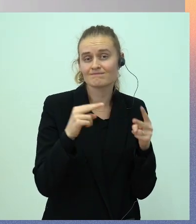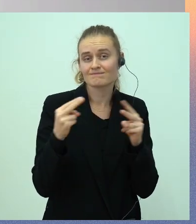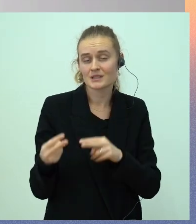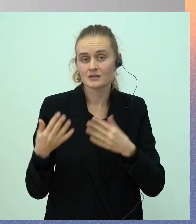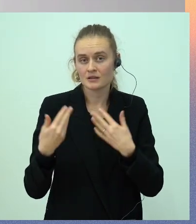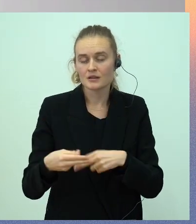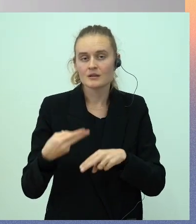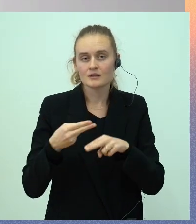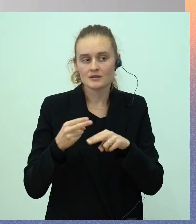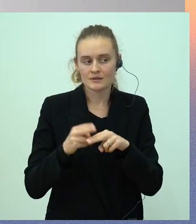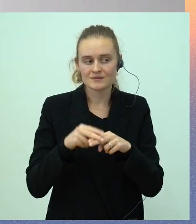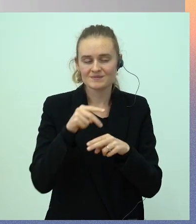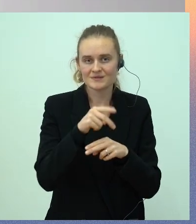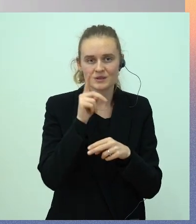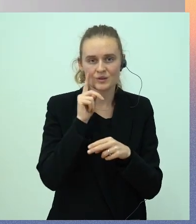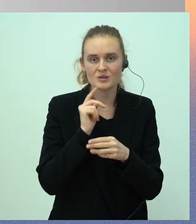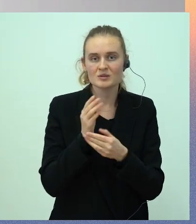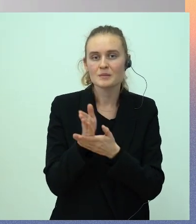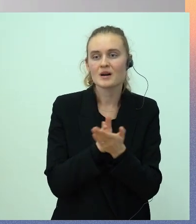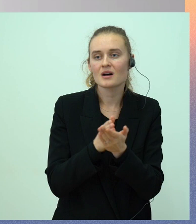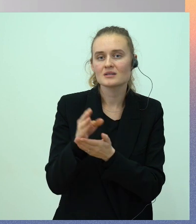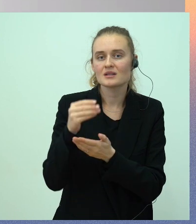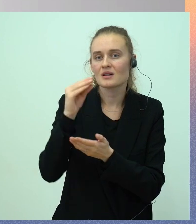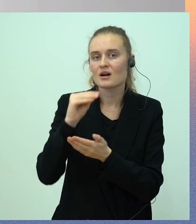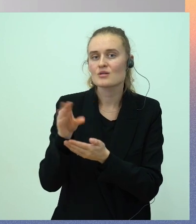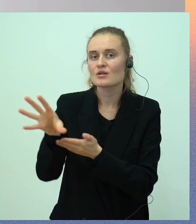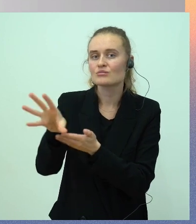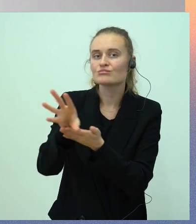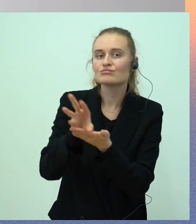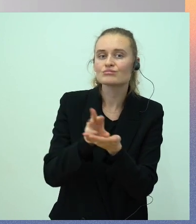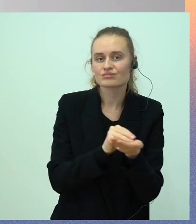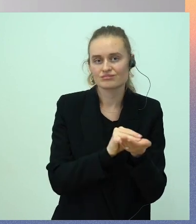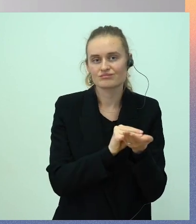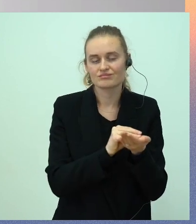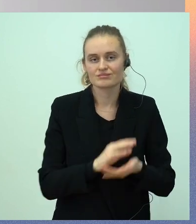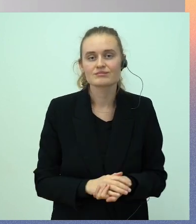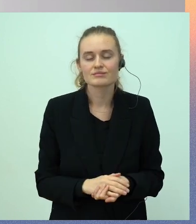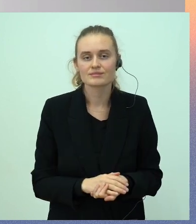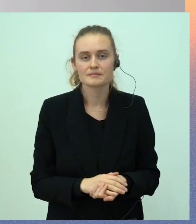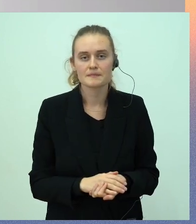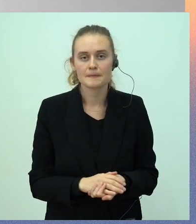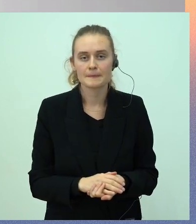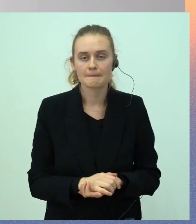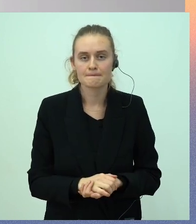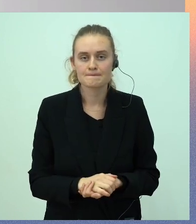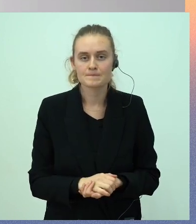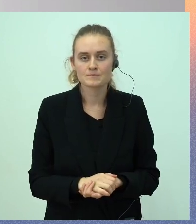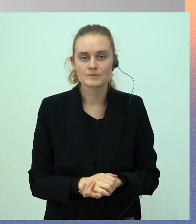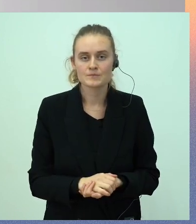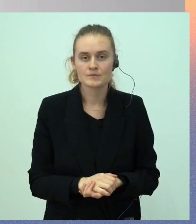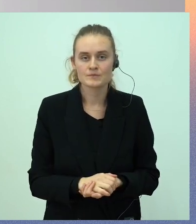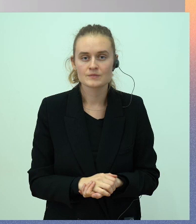siekiama pasimokyti iš Europos patirties, siekiant kovoti su antisemitizmu. Kągi mes